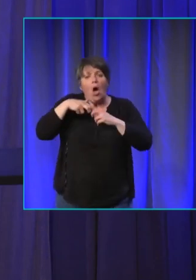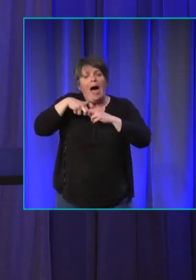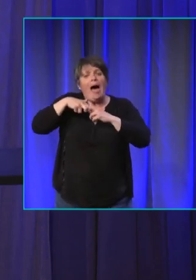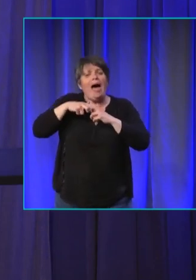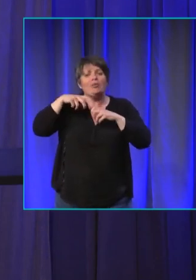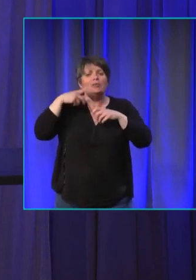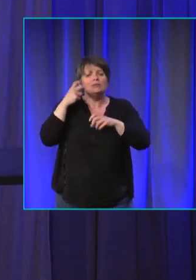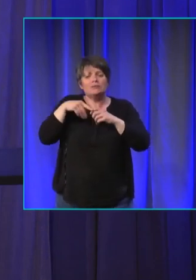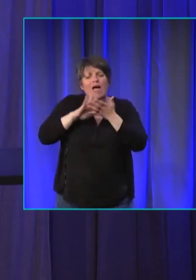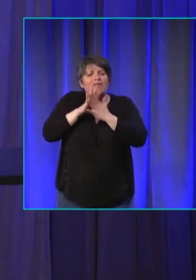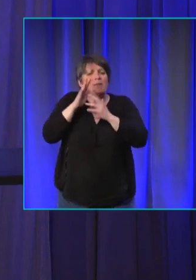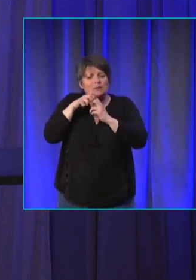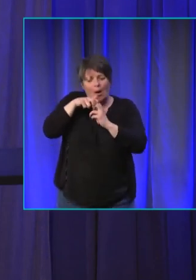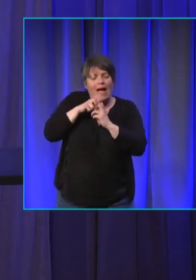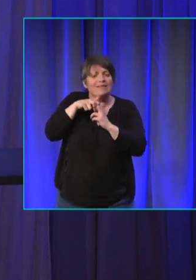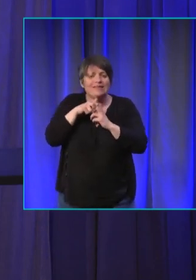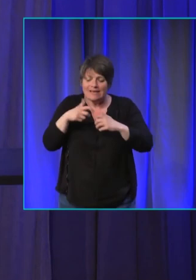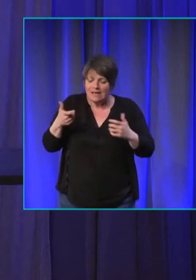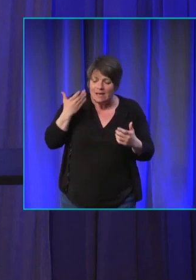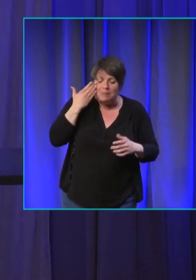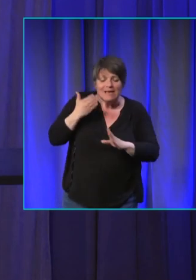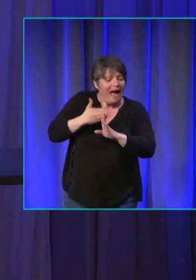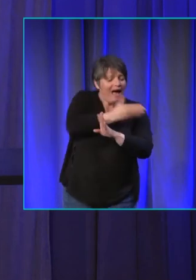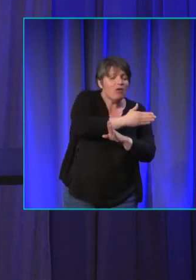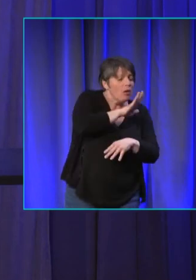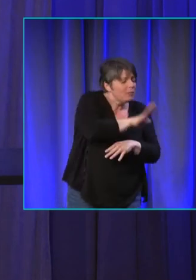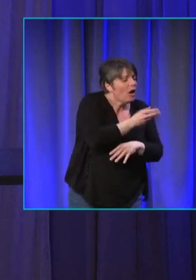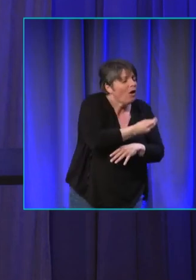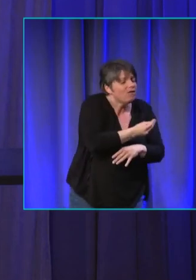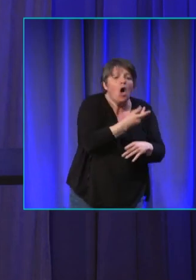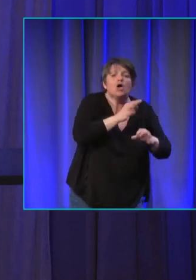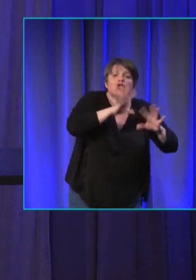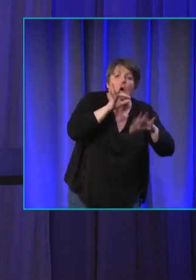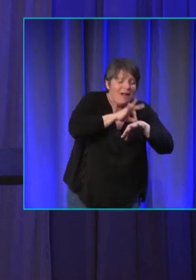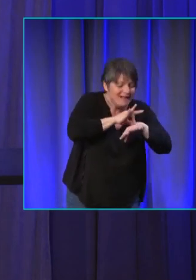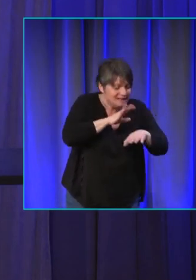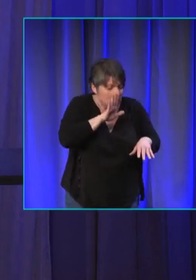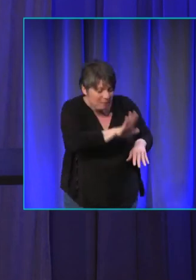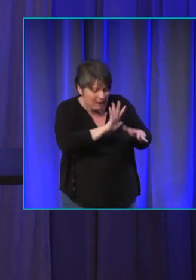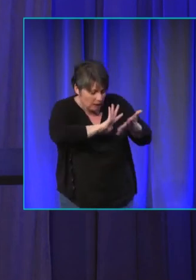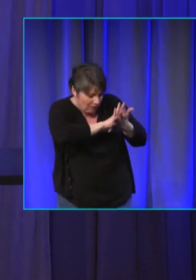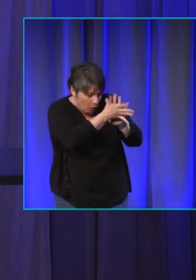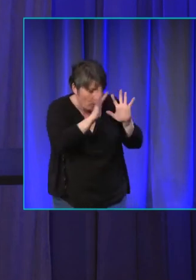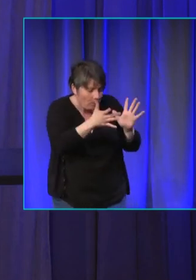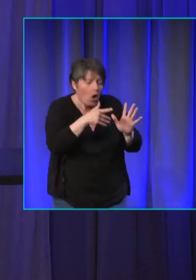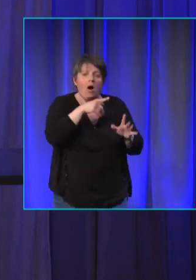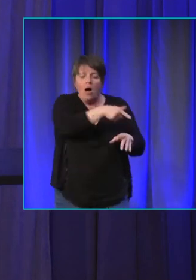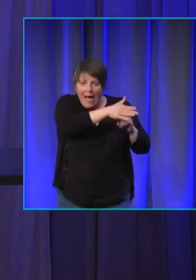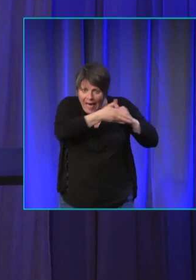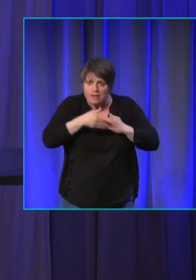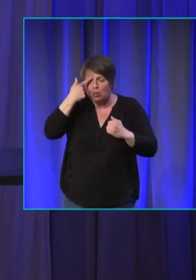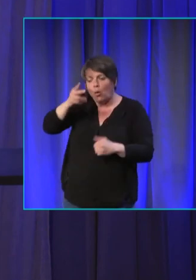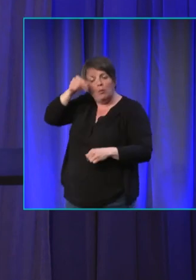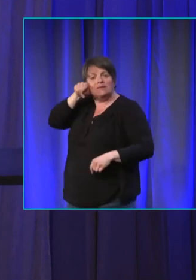qui est pathologie musculaire chez l'enfant, si on ne comprend pas déjà ce qui se passe chez l'enfant sain, je vois pas. Ça me paraît être une